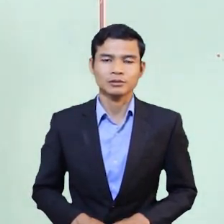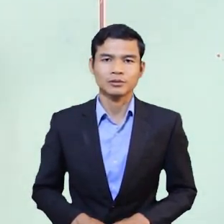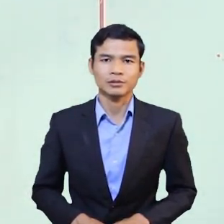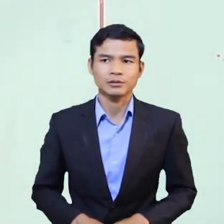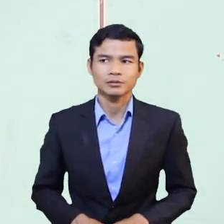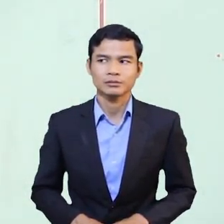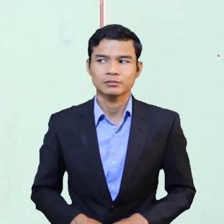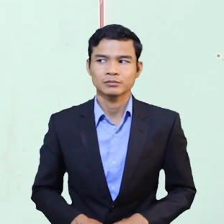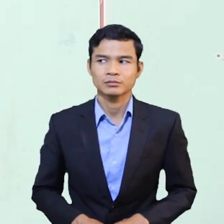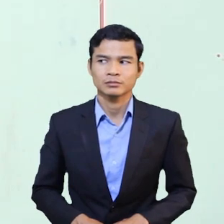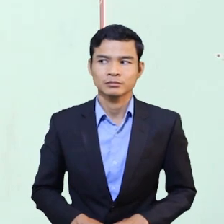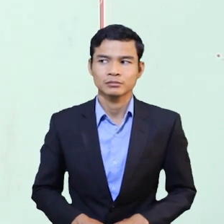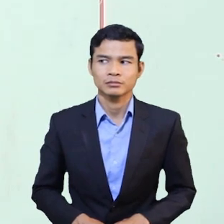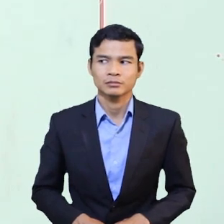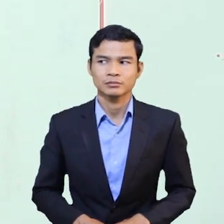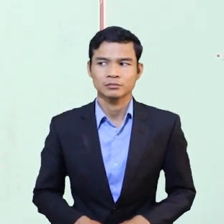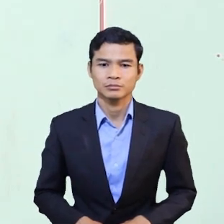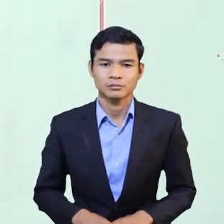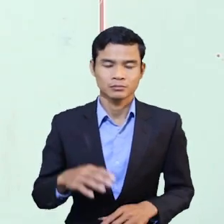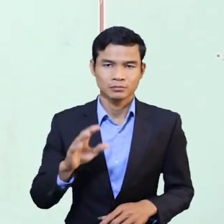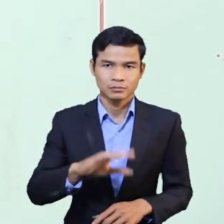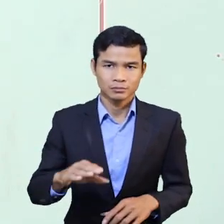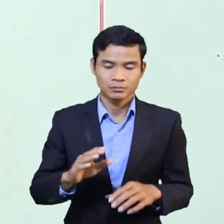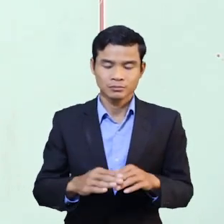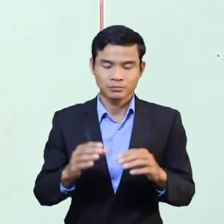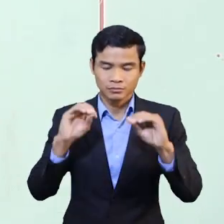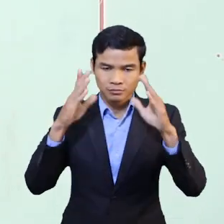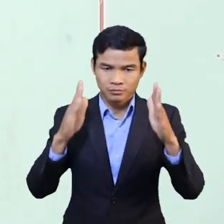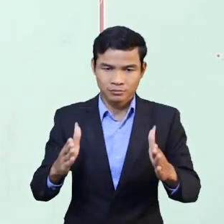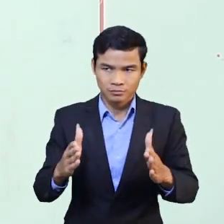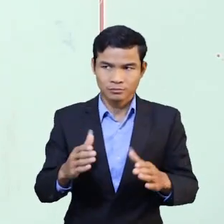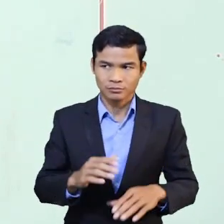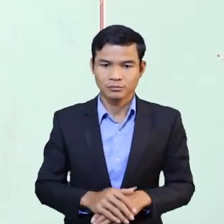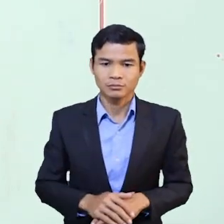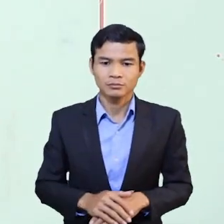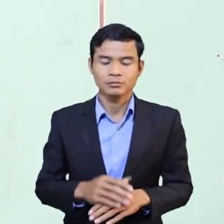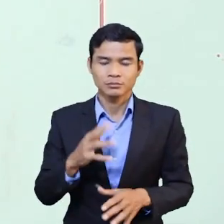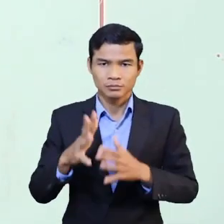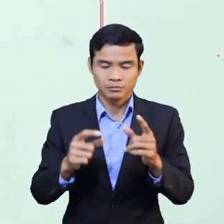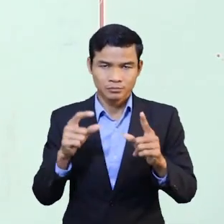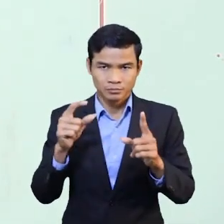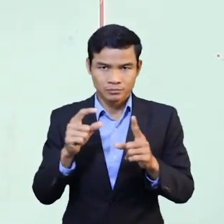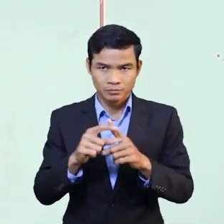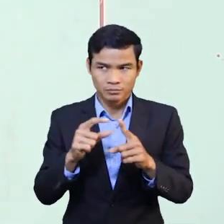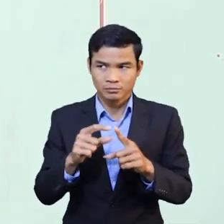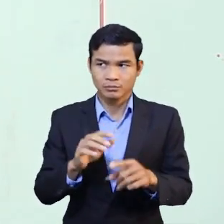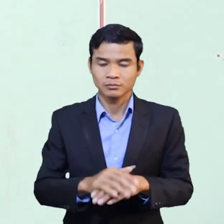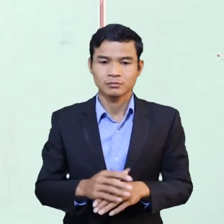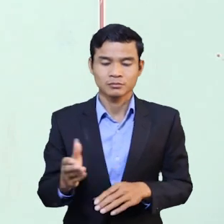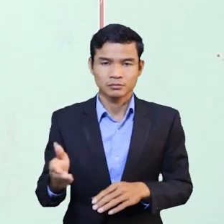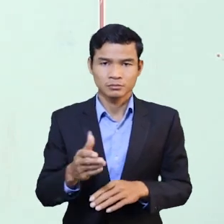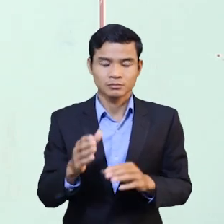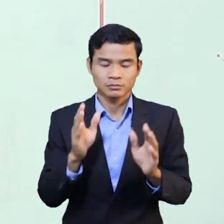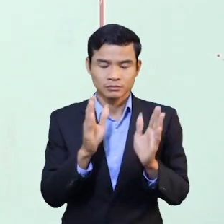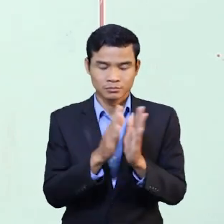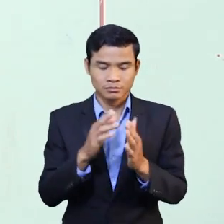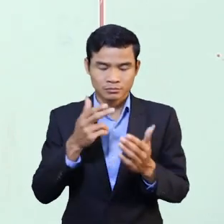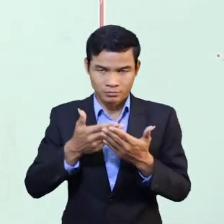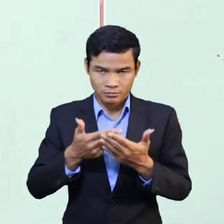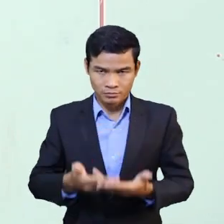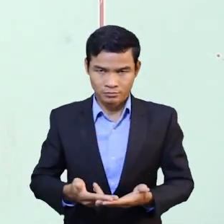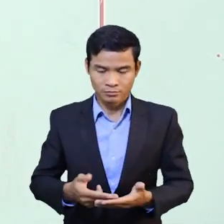chà là con tặng ọc nế chà con chàm sẽ đáp chà nè cơ rú nâng thà pí chà nâng tẹt đài chà tôm